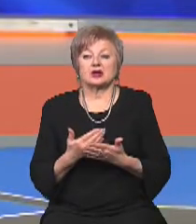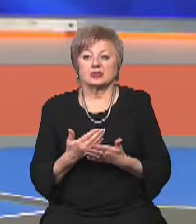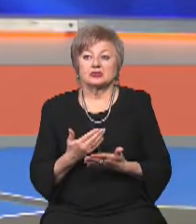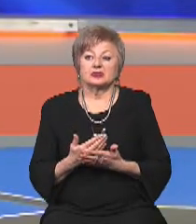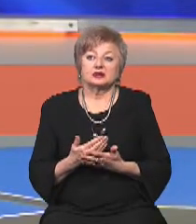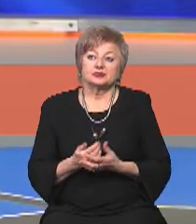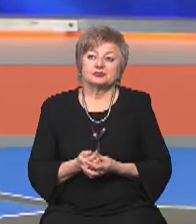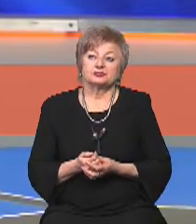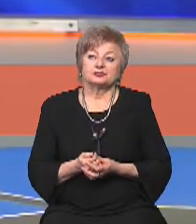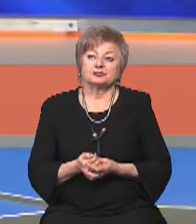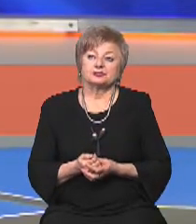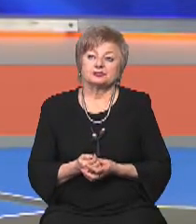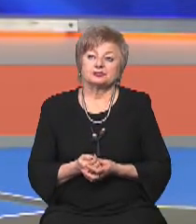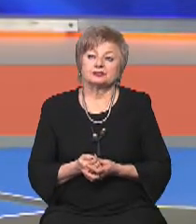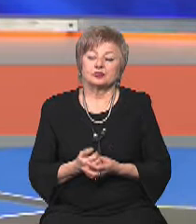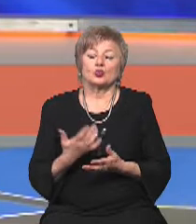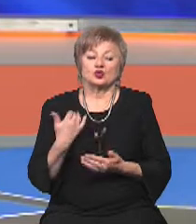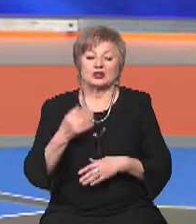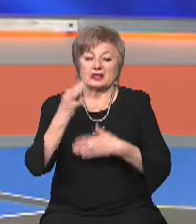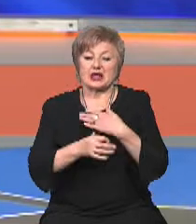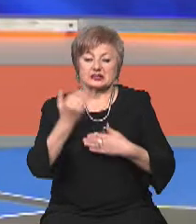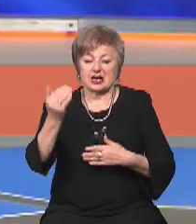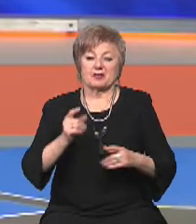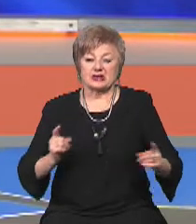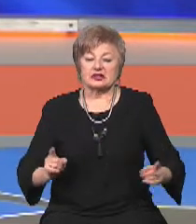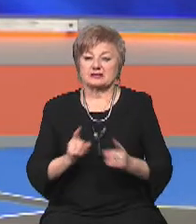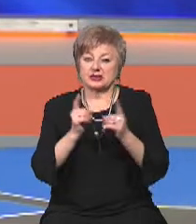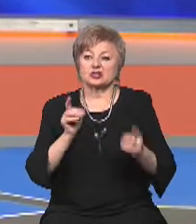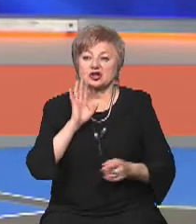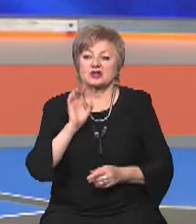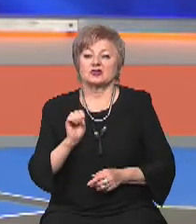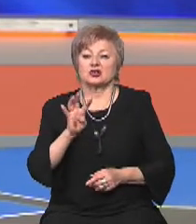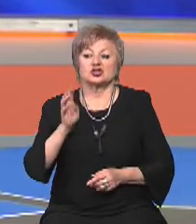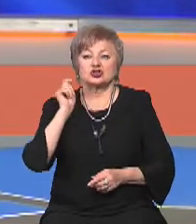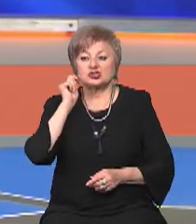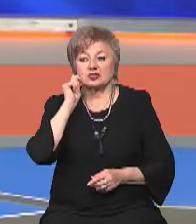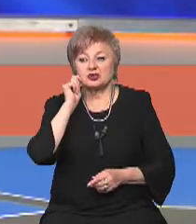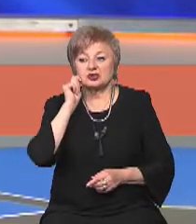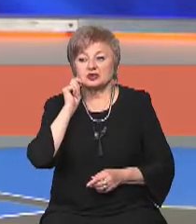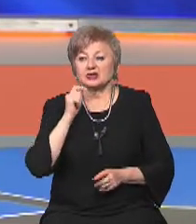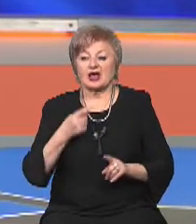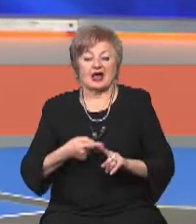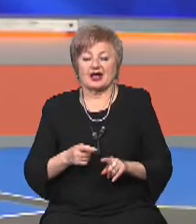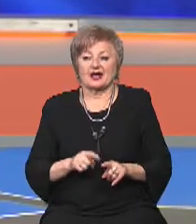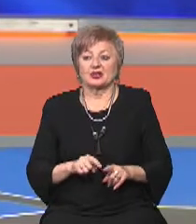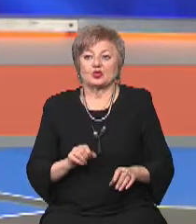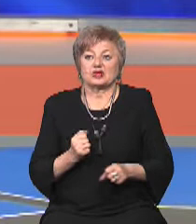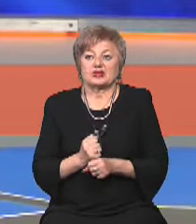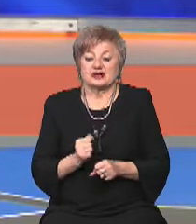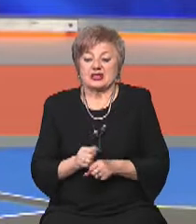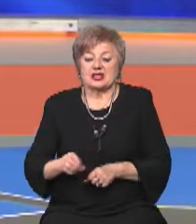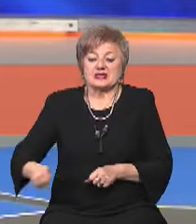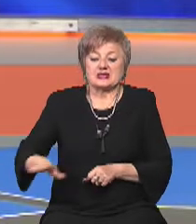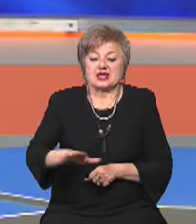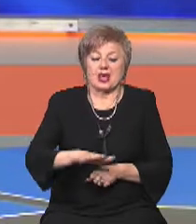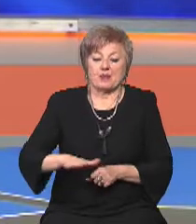інформацію, ну, зіткнулася з цим, що 14-річна дитина найчастіше не зробить, а та ж земельна